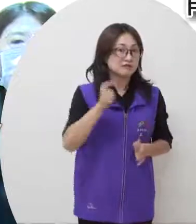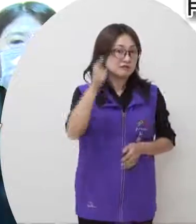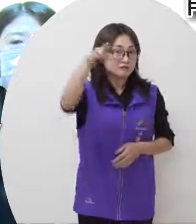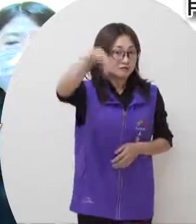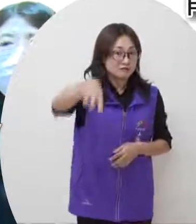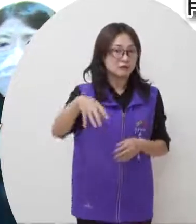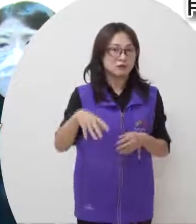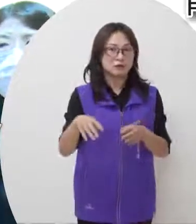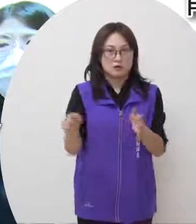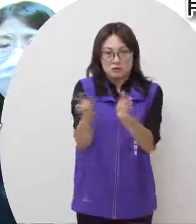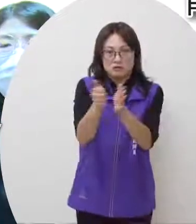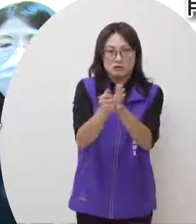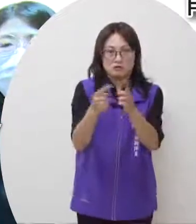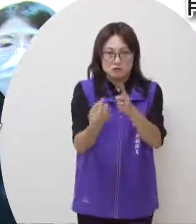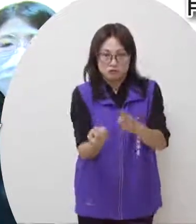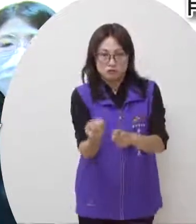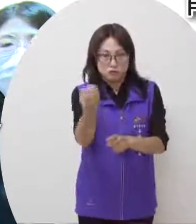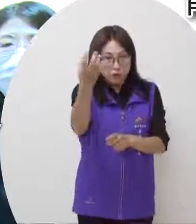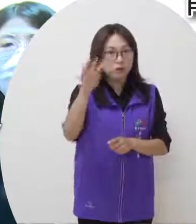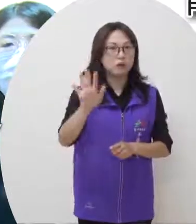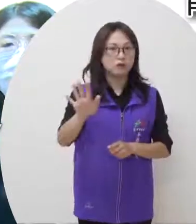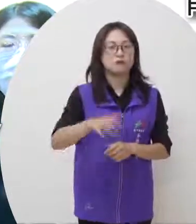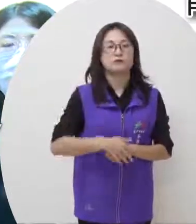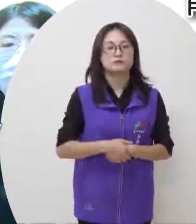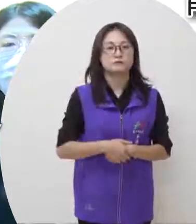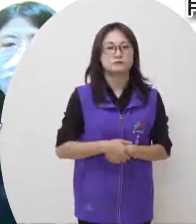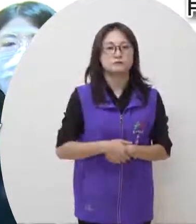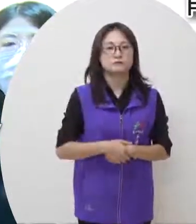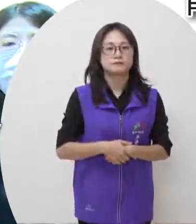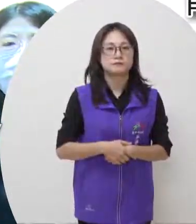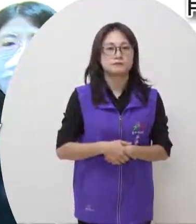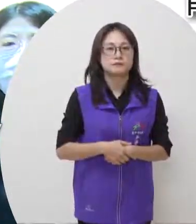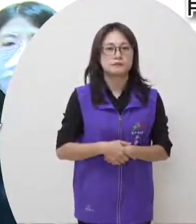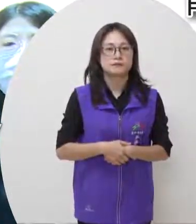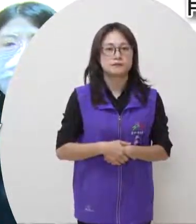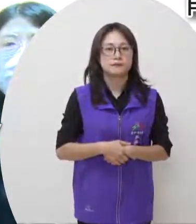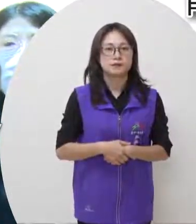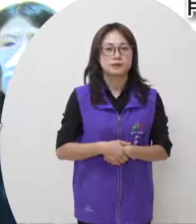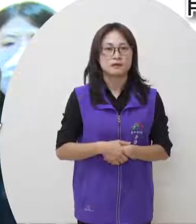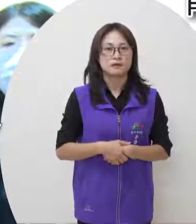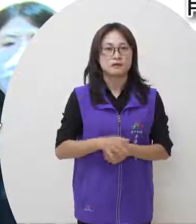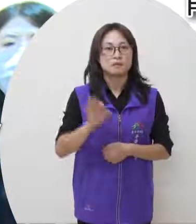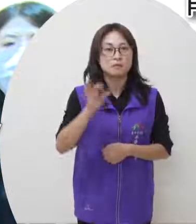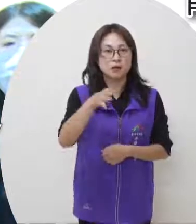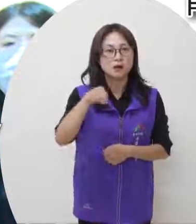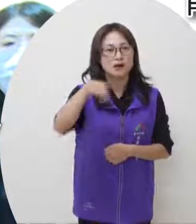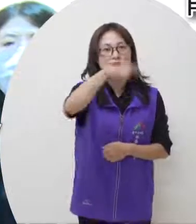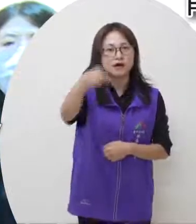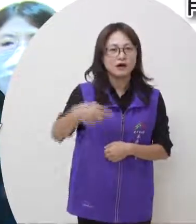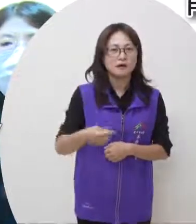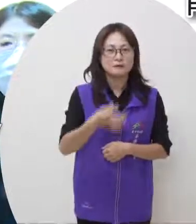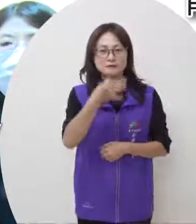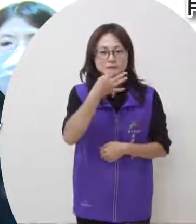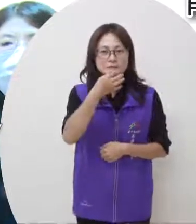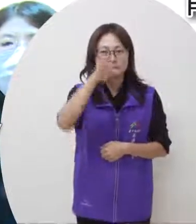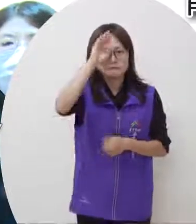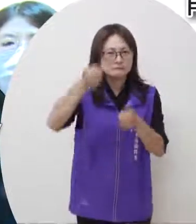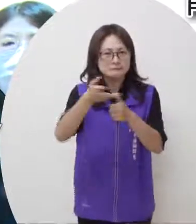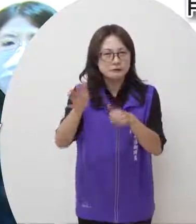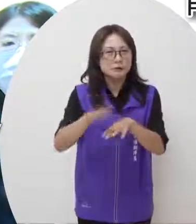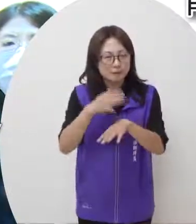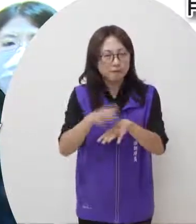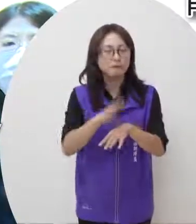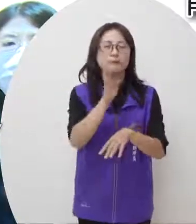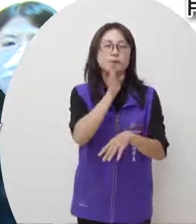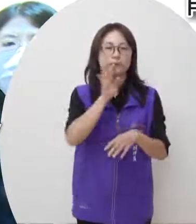块基本上可能大家比较不担心疫情的问题，这是一个。第二个是因为这样子的优惠政策 更诱使